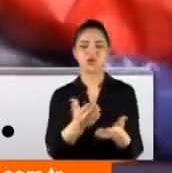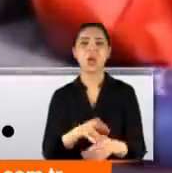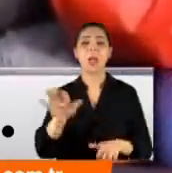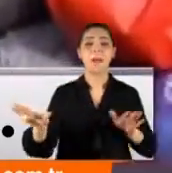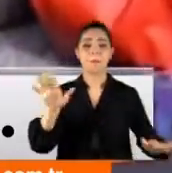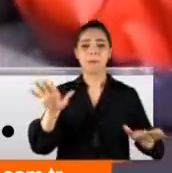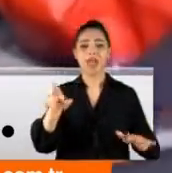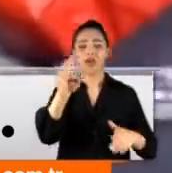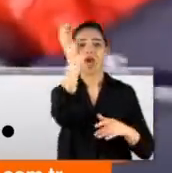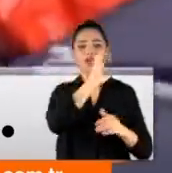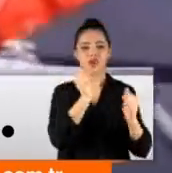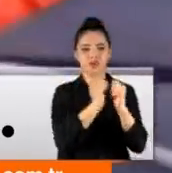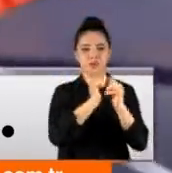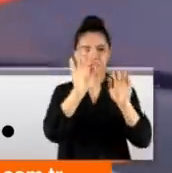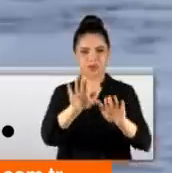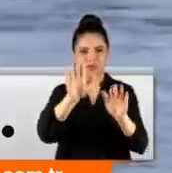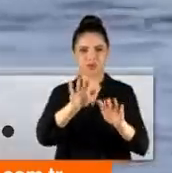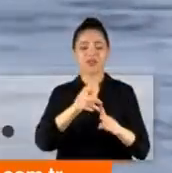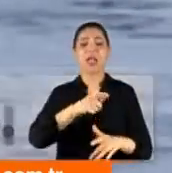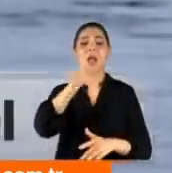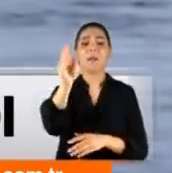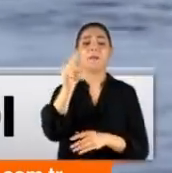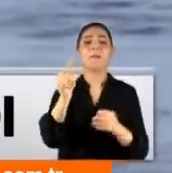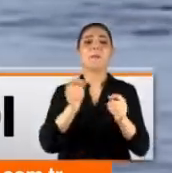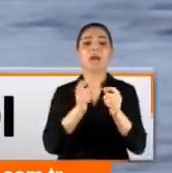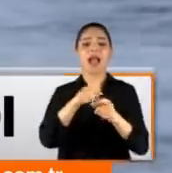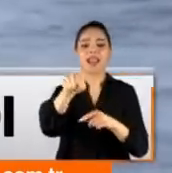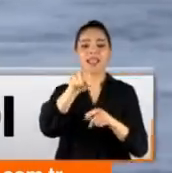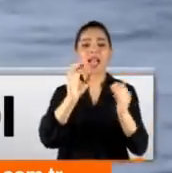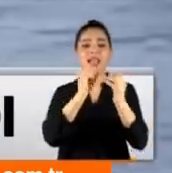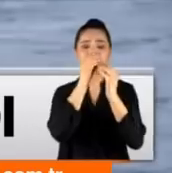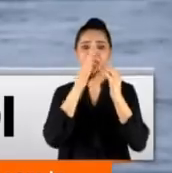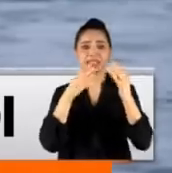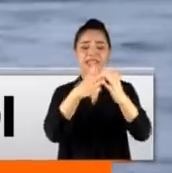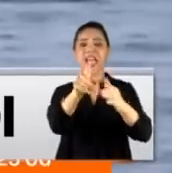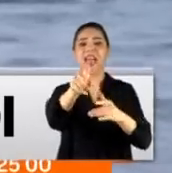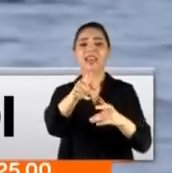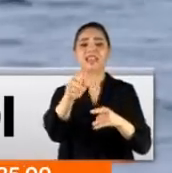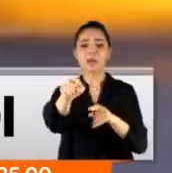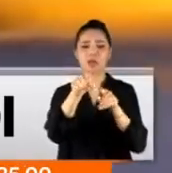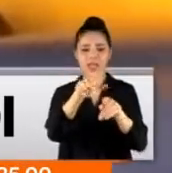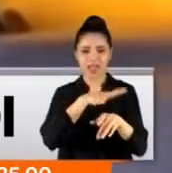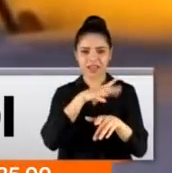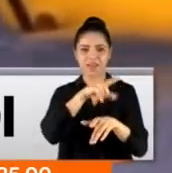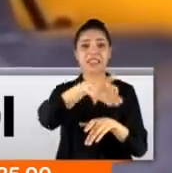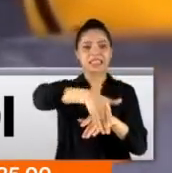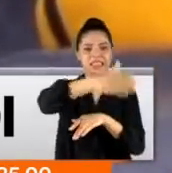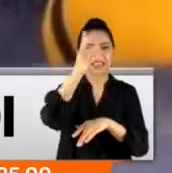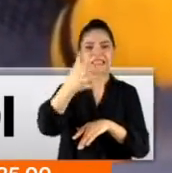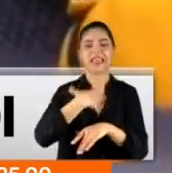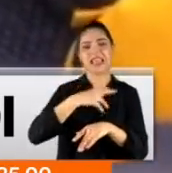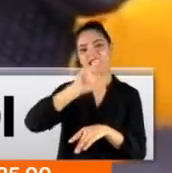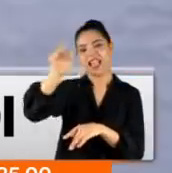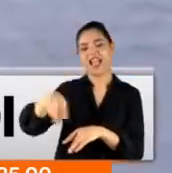Penguen bir süre turistlerin yanında durdu. Katil balinalarsa teknenin peşindeydi. Onlar gözden kaybolduğunda soğuk suya atlayıp